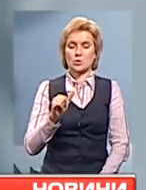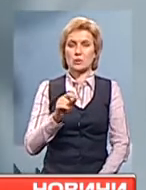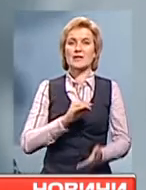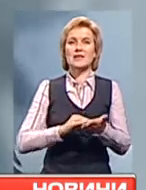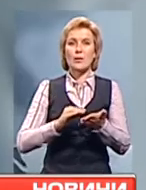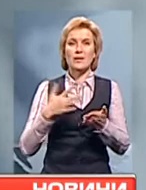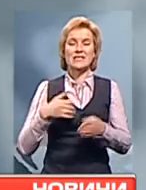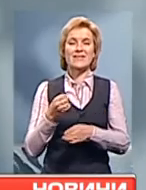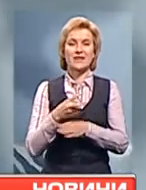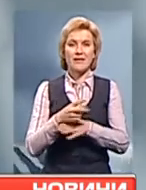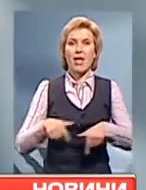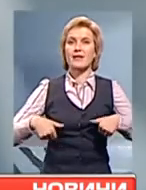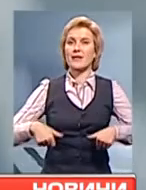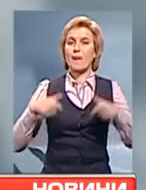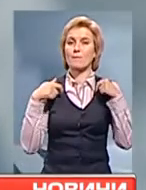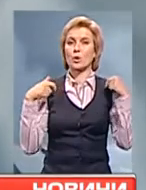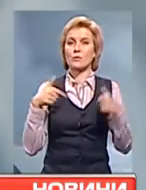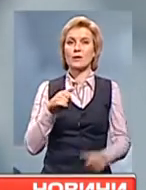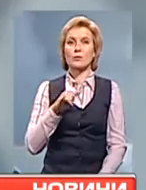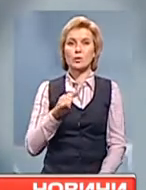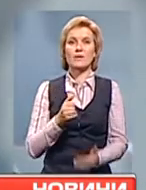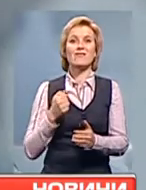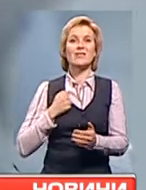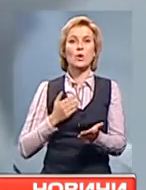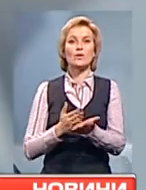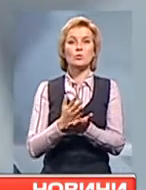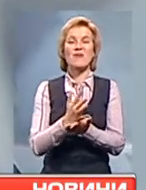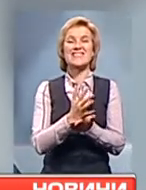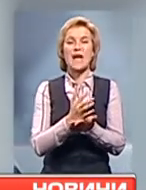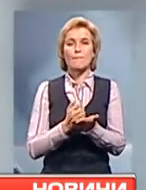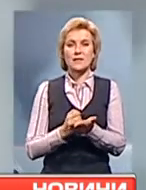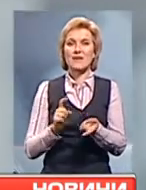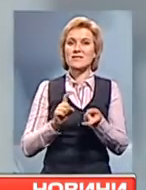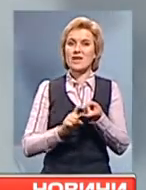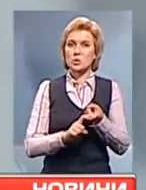звільнити генерал-полковника Сергія Гмизу від військової служби в запас у зв'язку з